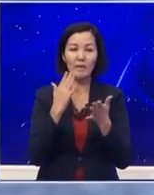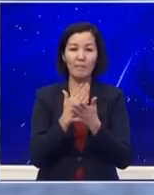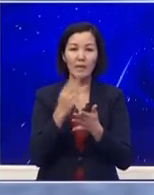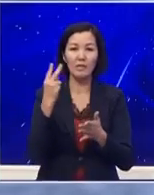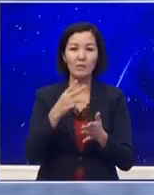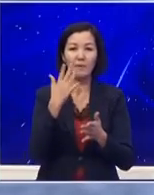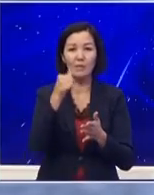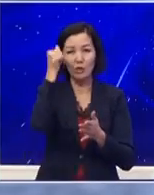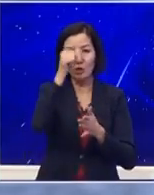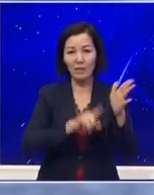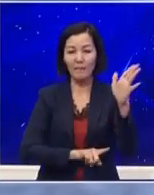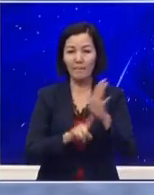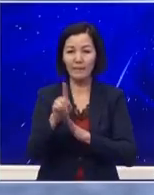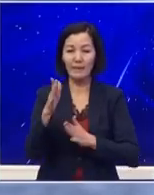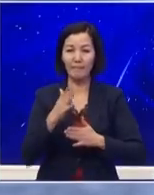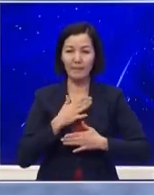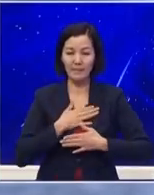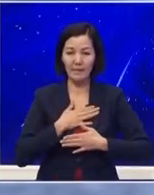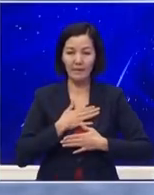25-ші жылдан бастап, бізде